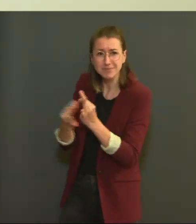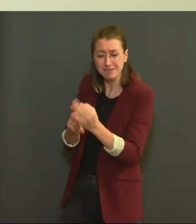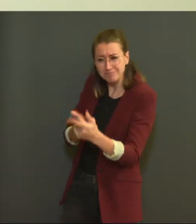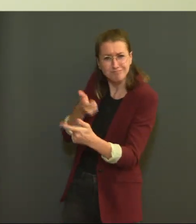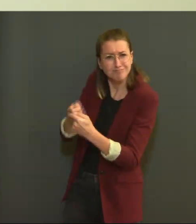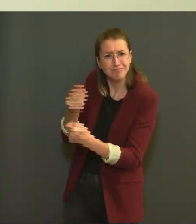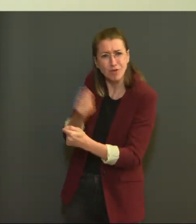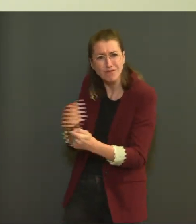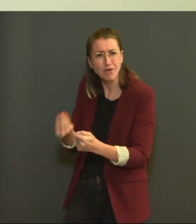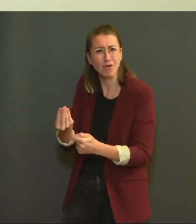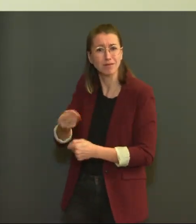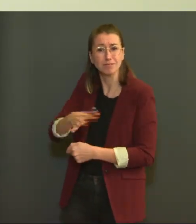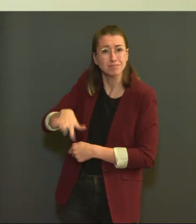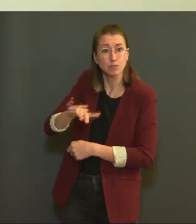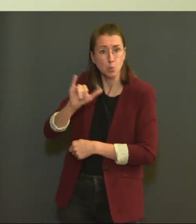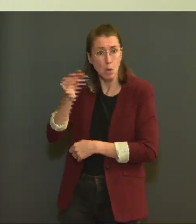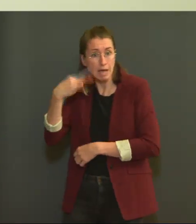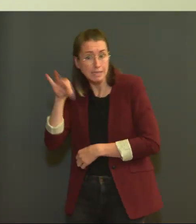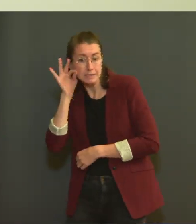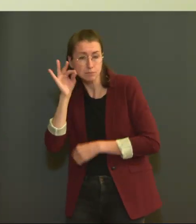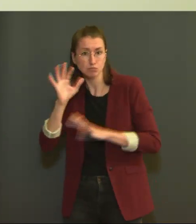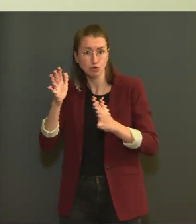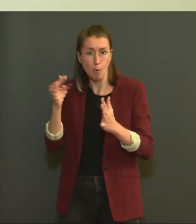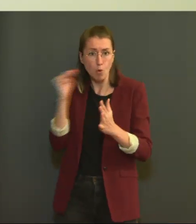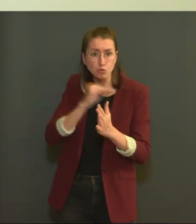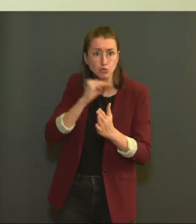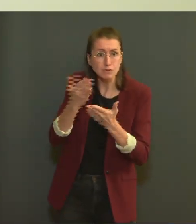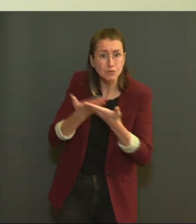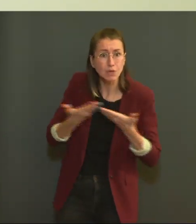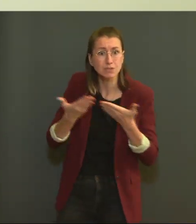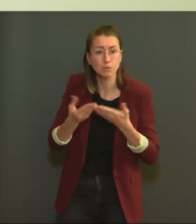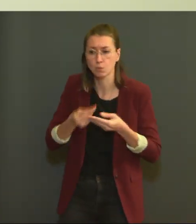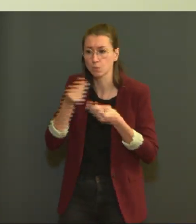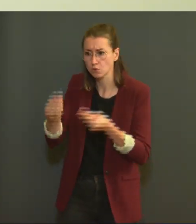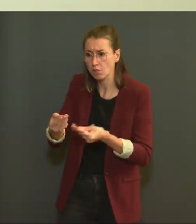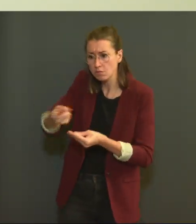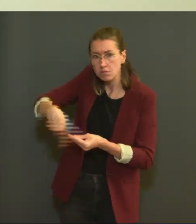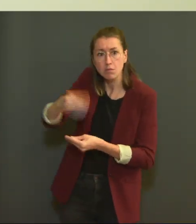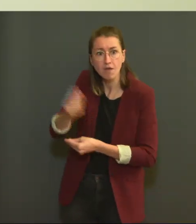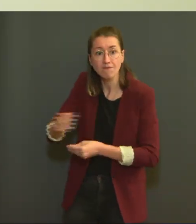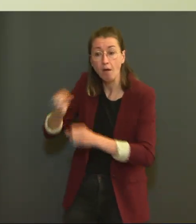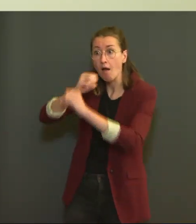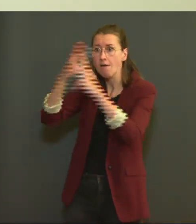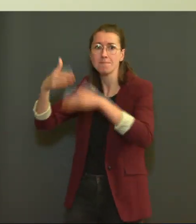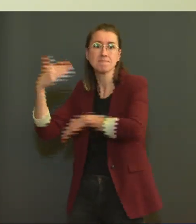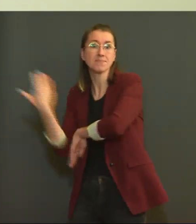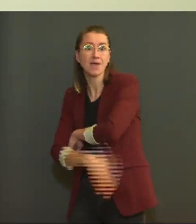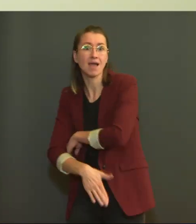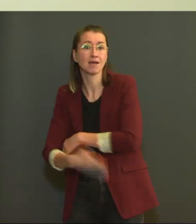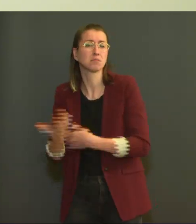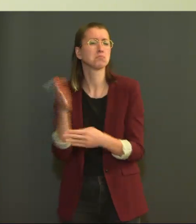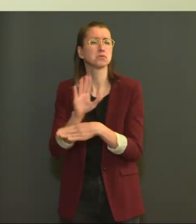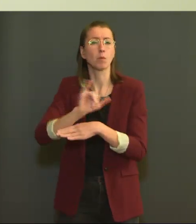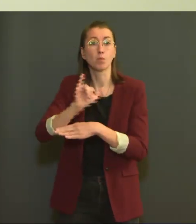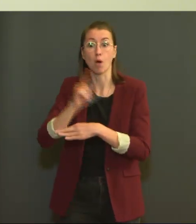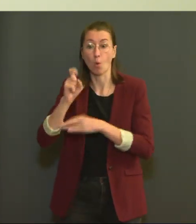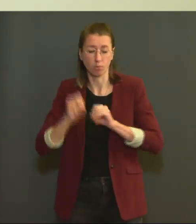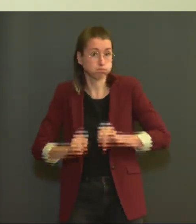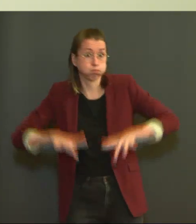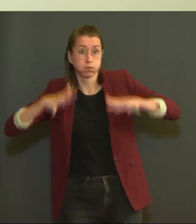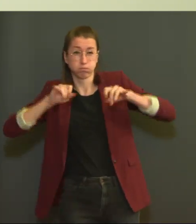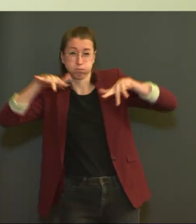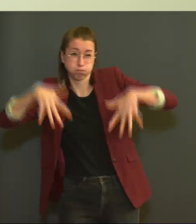également les situations d'urgence afin de s'y préparer au mieux. On pense bien sûr à des inondations par exemple, à des incendies, chez soi ou